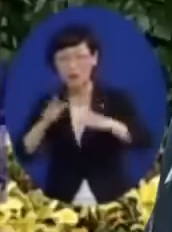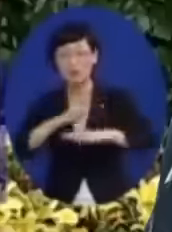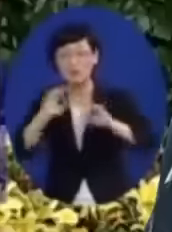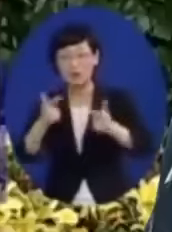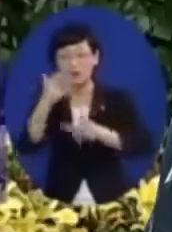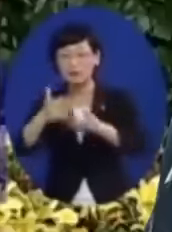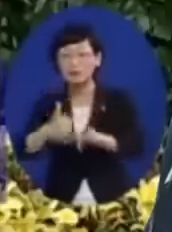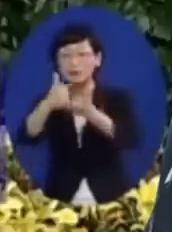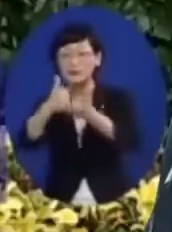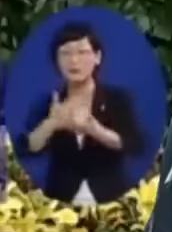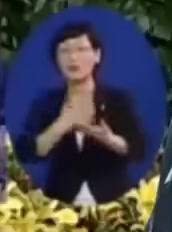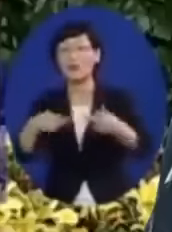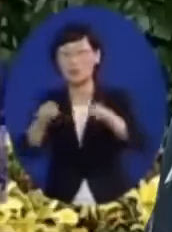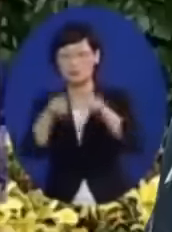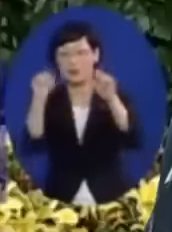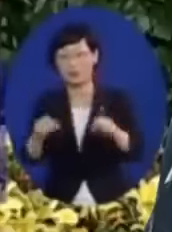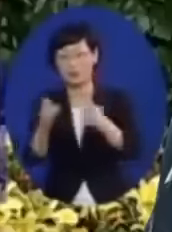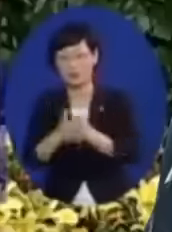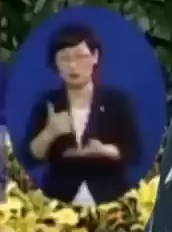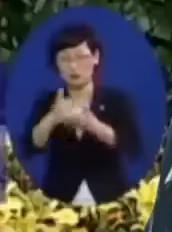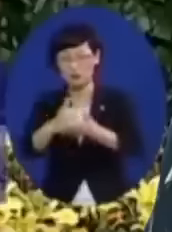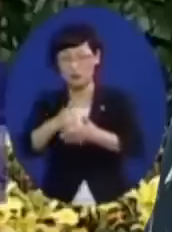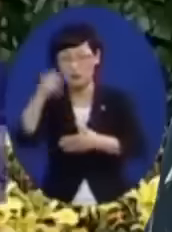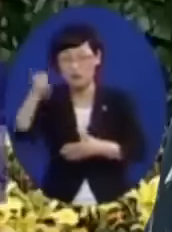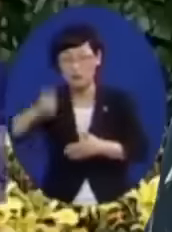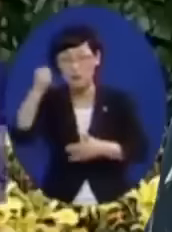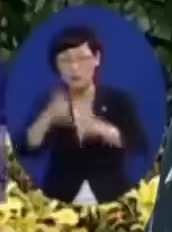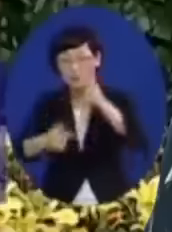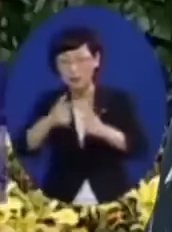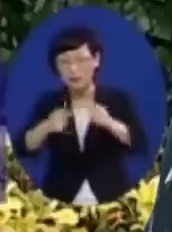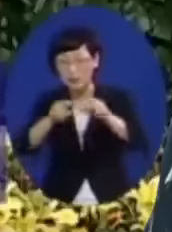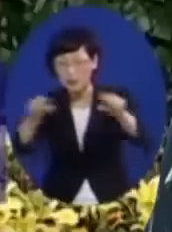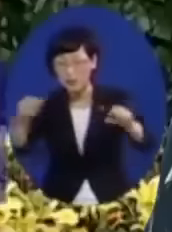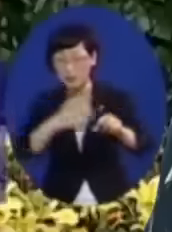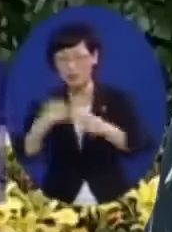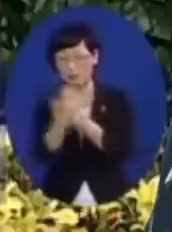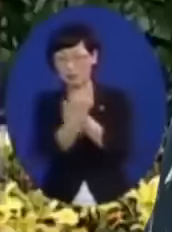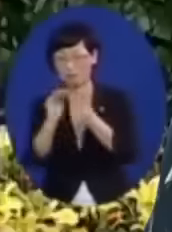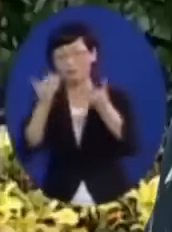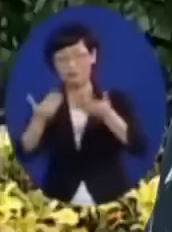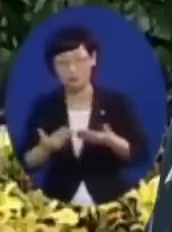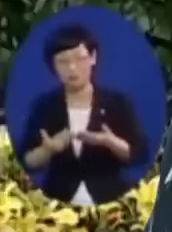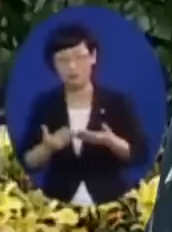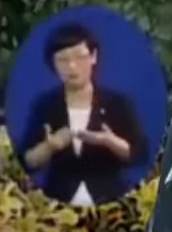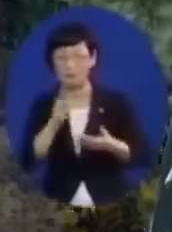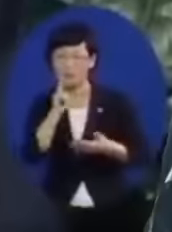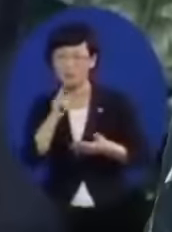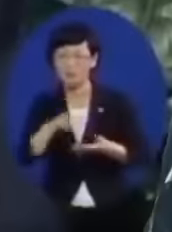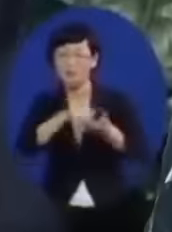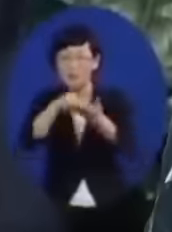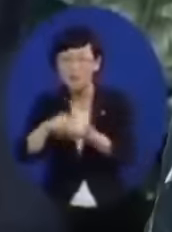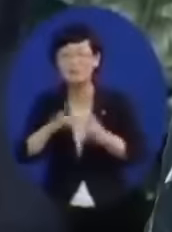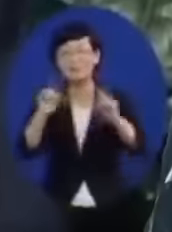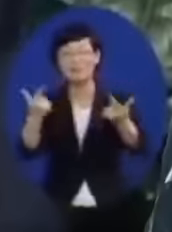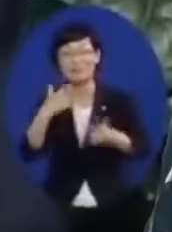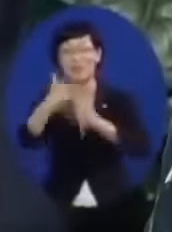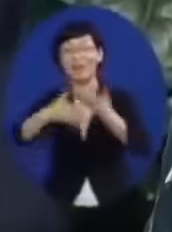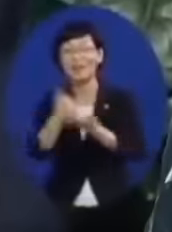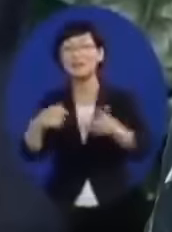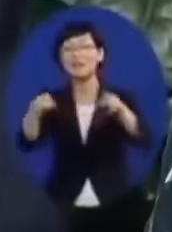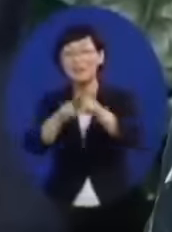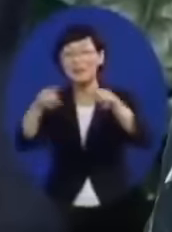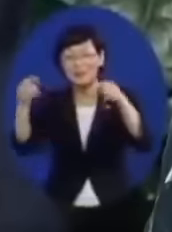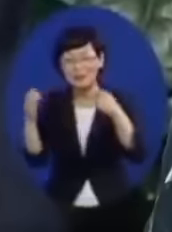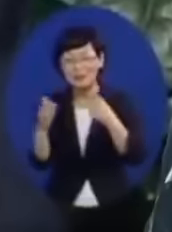나와 함께 하심이라. 주의 지팡이와 막대기가 나를 안위하시나이다. 외롭지 않습니다. 하나님이